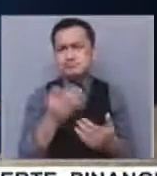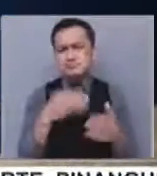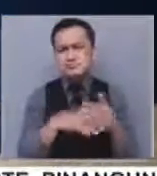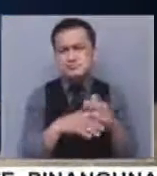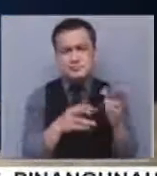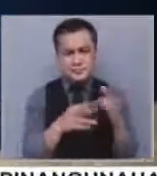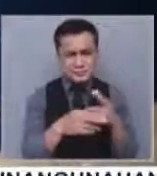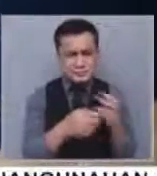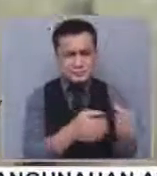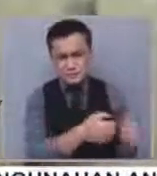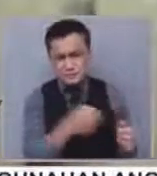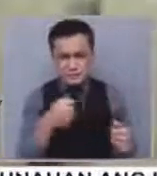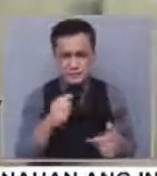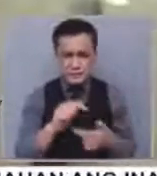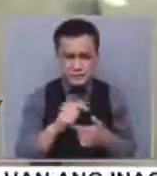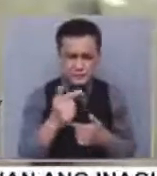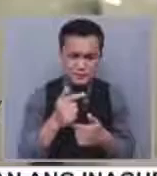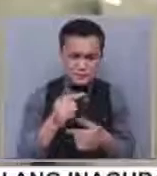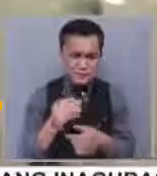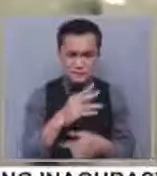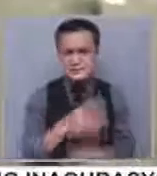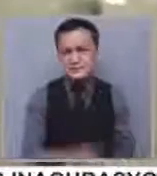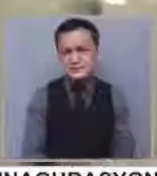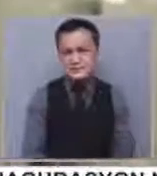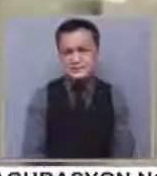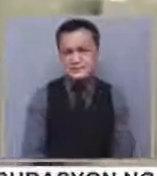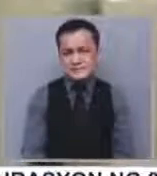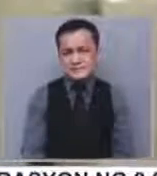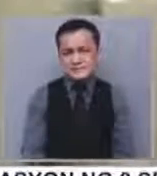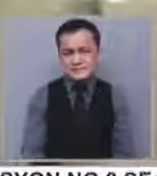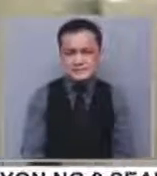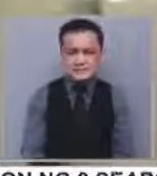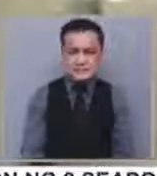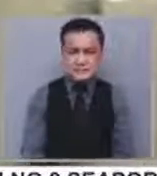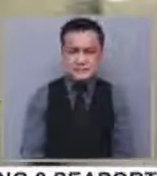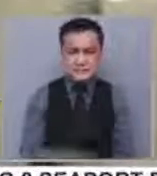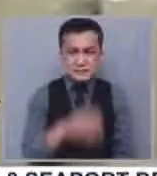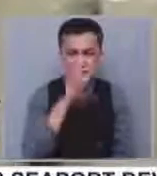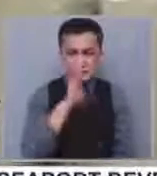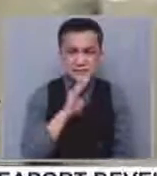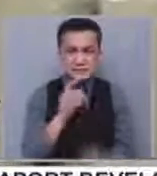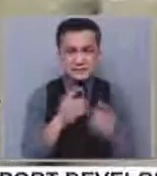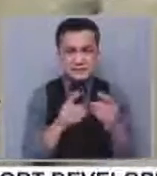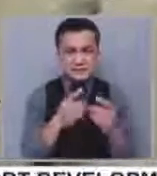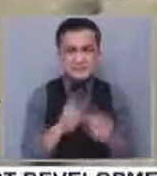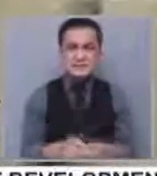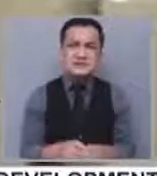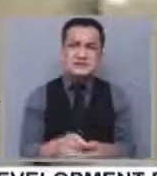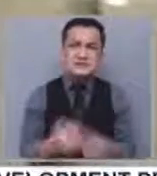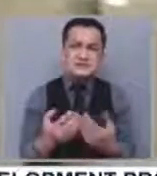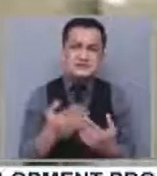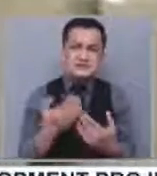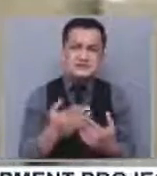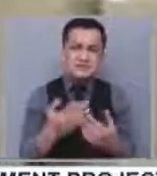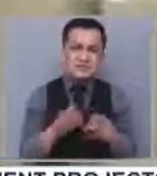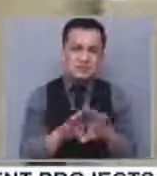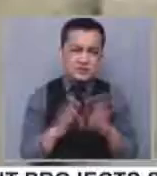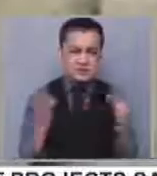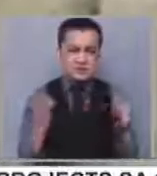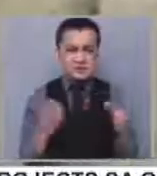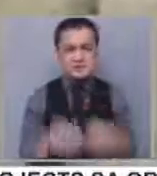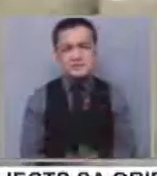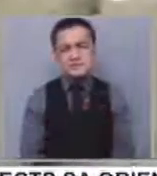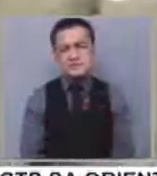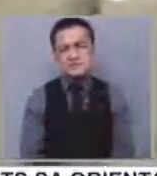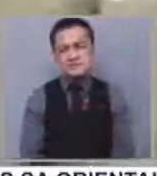ang mga laptop at projector. Yung sira yung doorknob niya, pag naaganan mo lang siya, bukas magbubuksan.